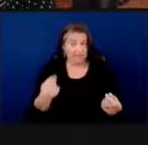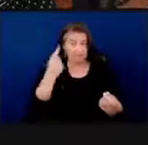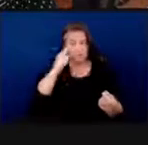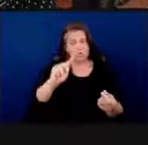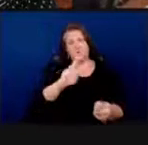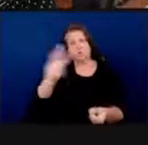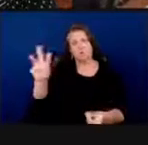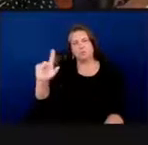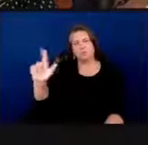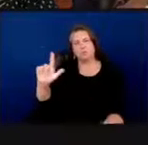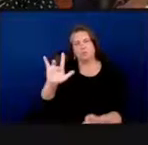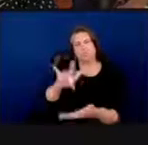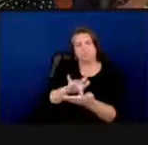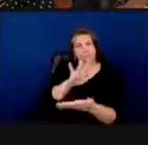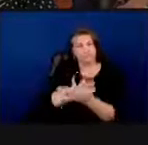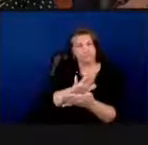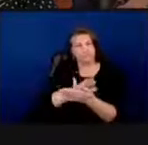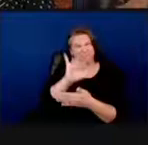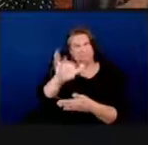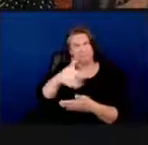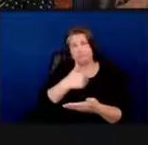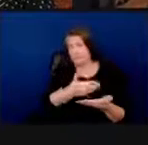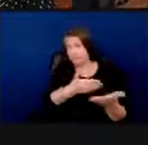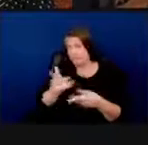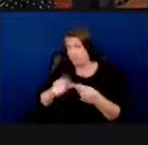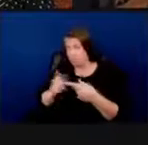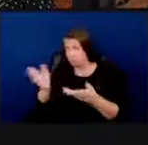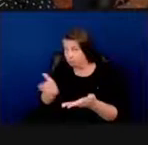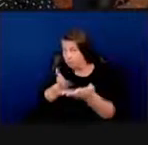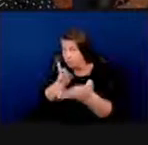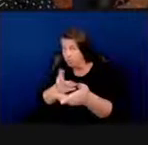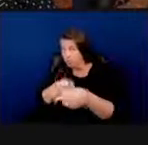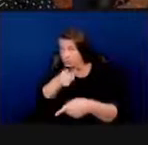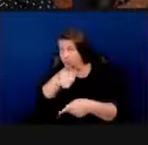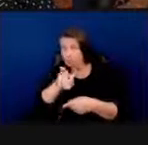نصدق على شراء قطعة الأرض.